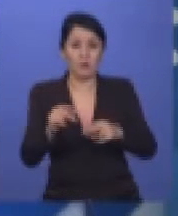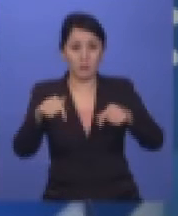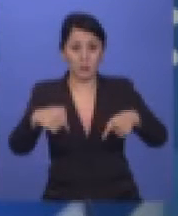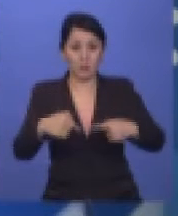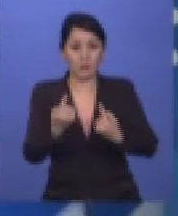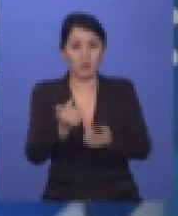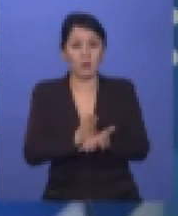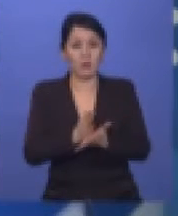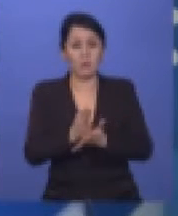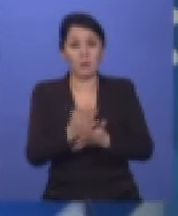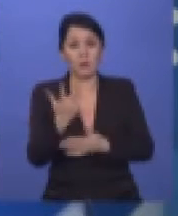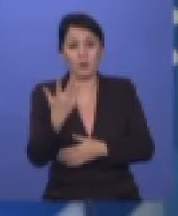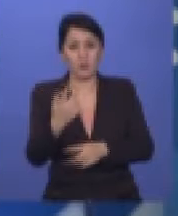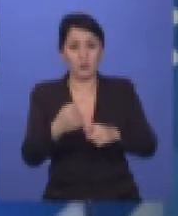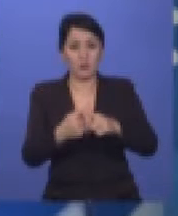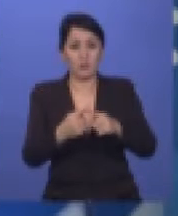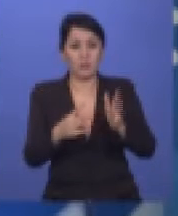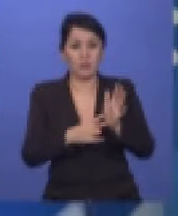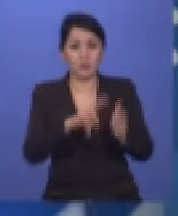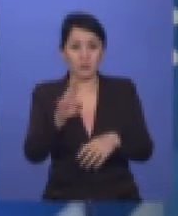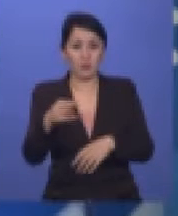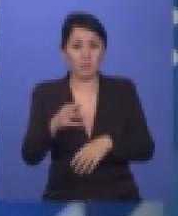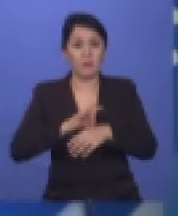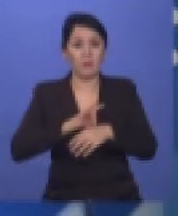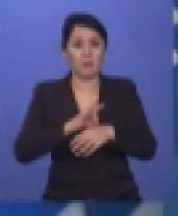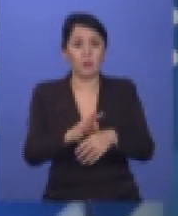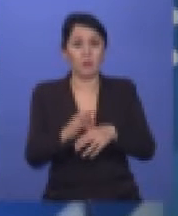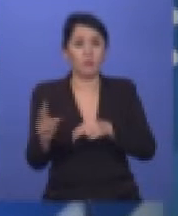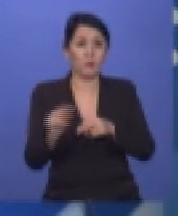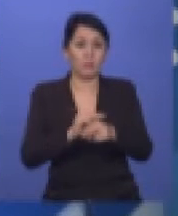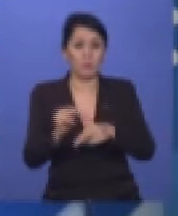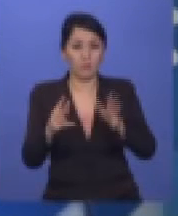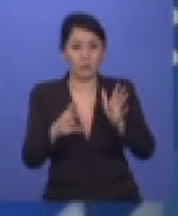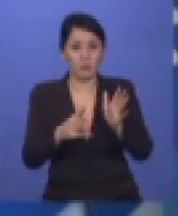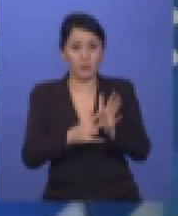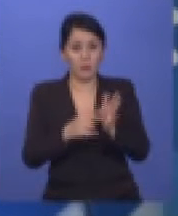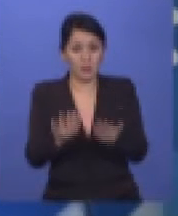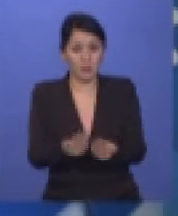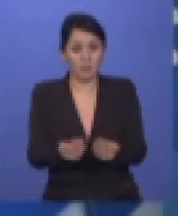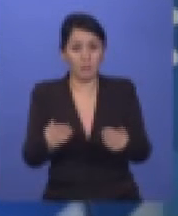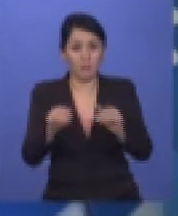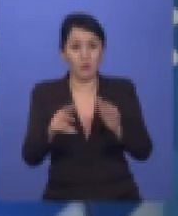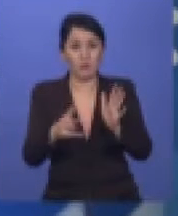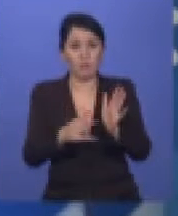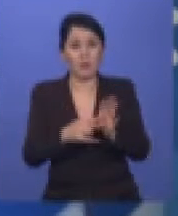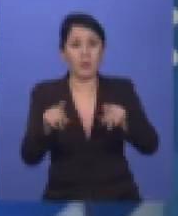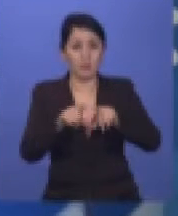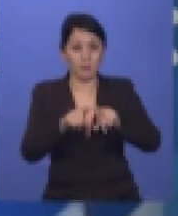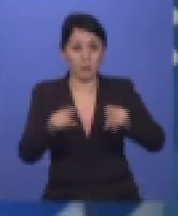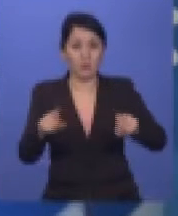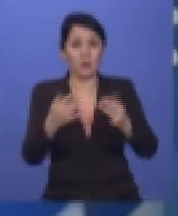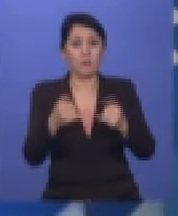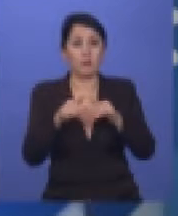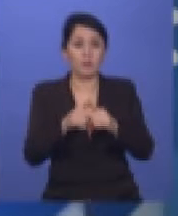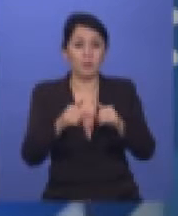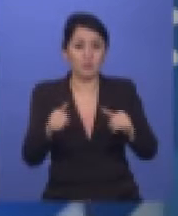году на ремонт и реконструкцию направили 3,7 миллиарда тенге. Проведен текущий ремонт 8 котлоагрегатов и 5 турбоагрегатов.